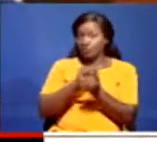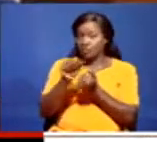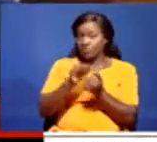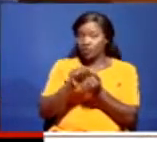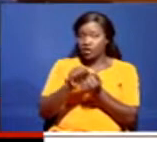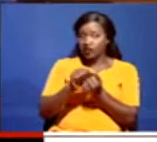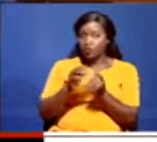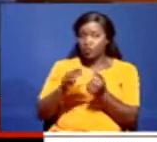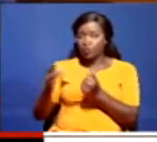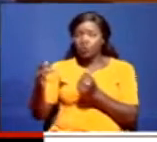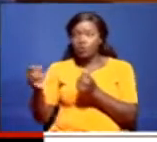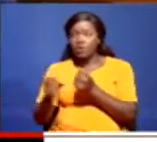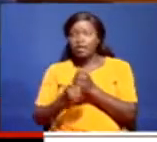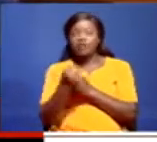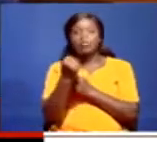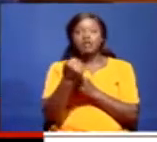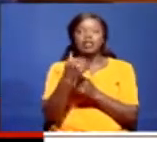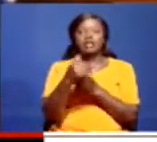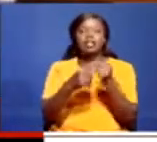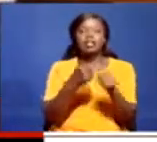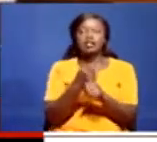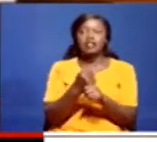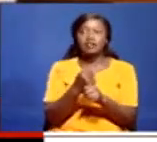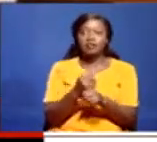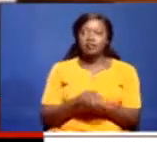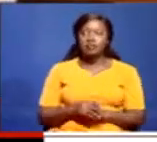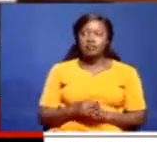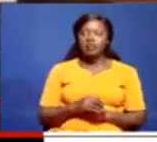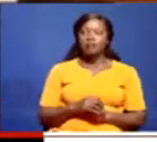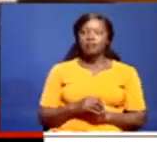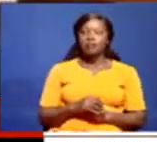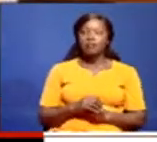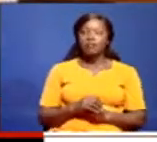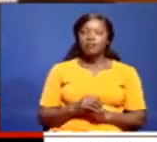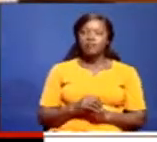mwezi wa Mei mwaka ujao. Nikiripotia darubini, jina langu ni Daniel Wahome.